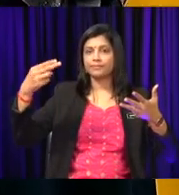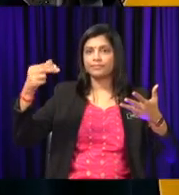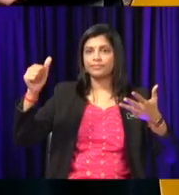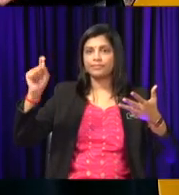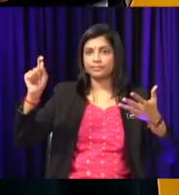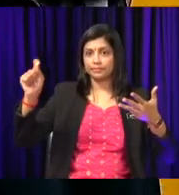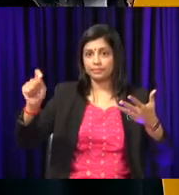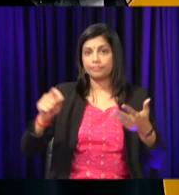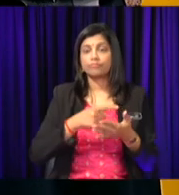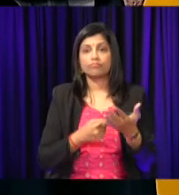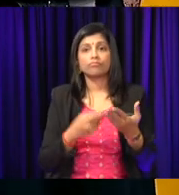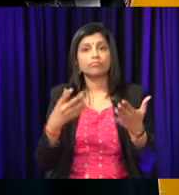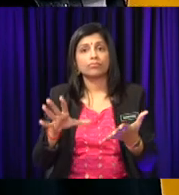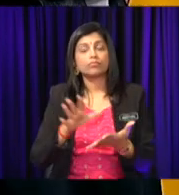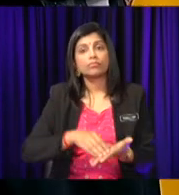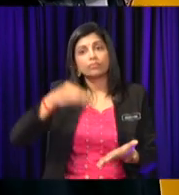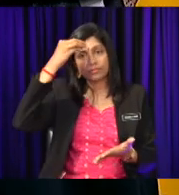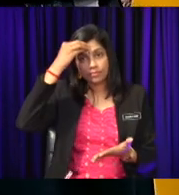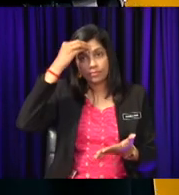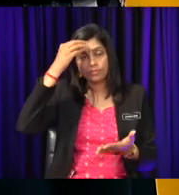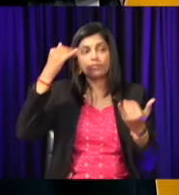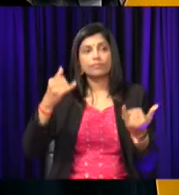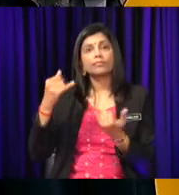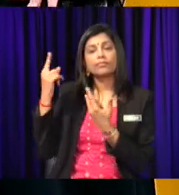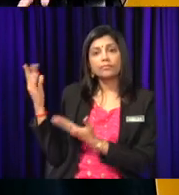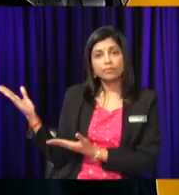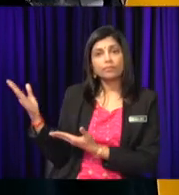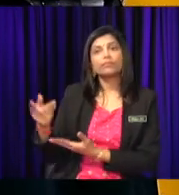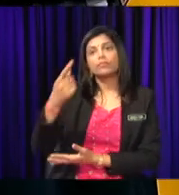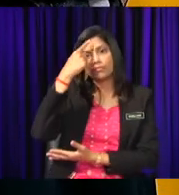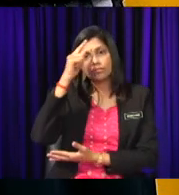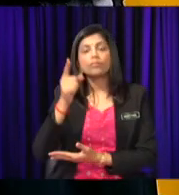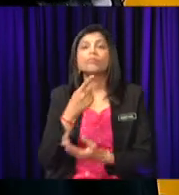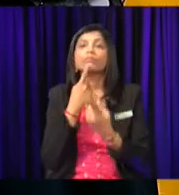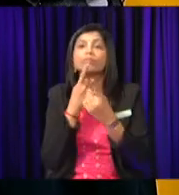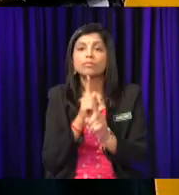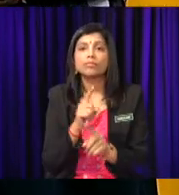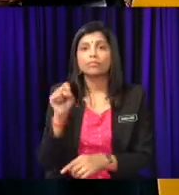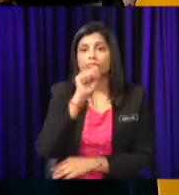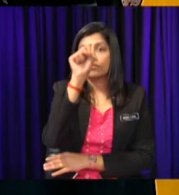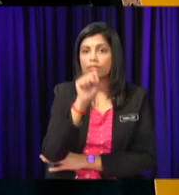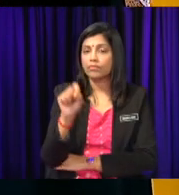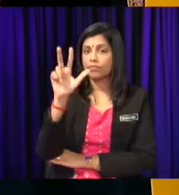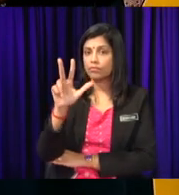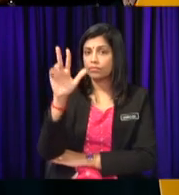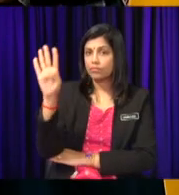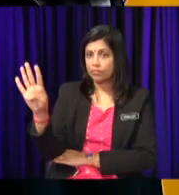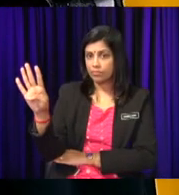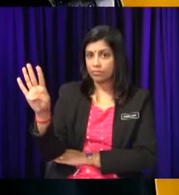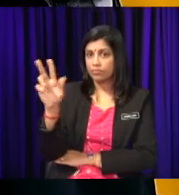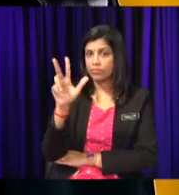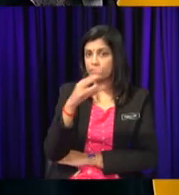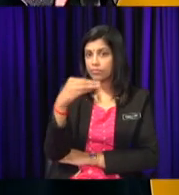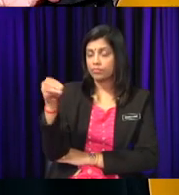soal dan tiga Roman dan juga soal 4 Roman yaitu soalan kemahiran berpikir Aras tinggi dan